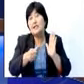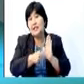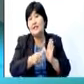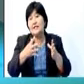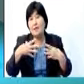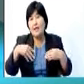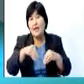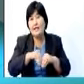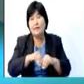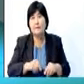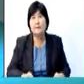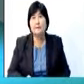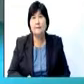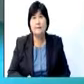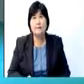семей.